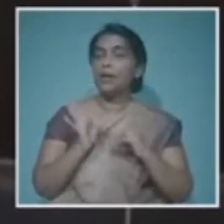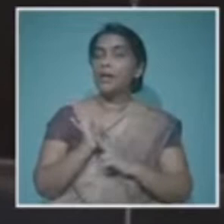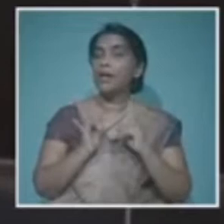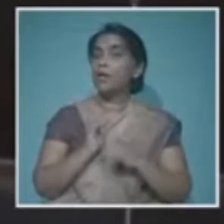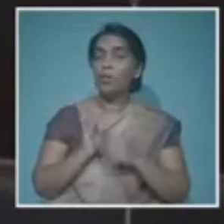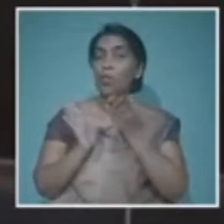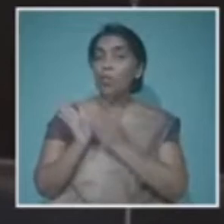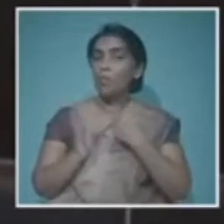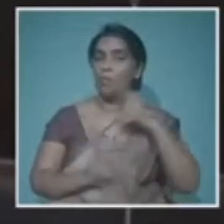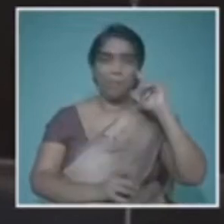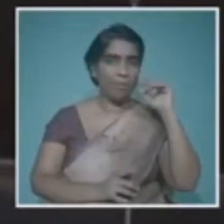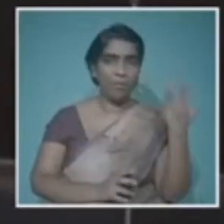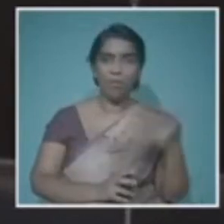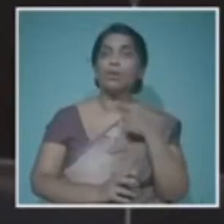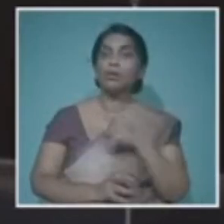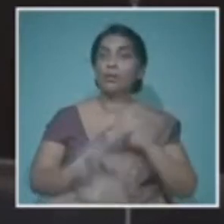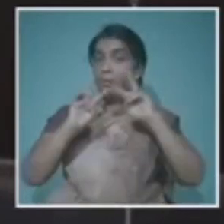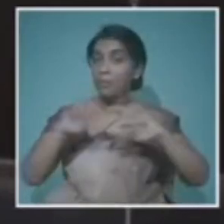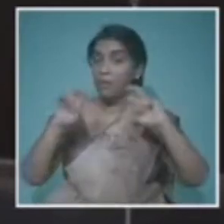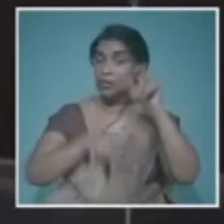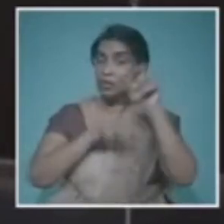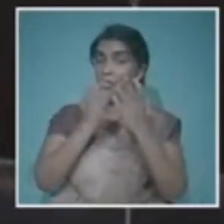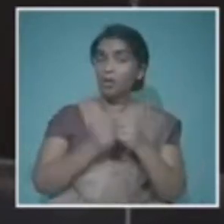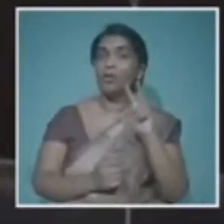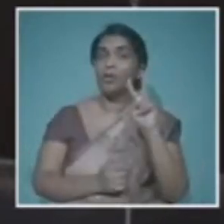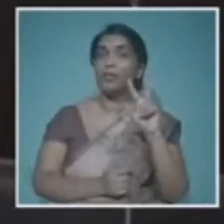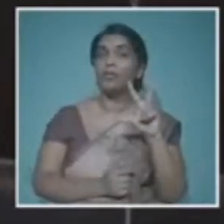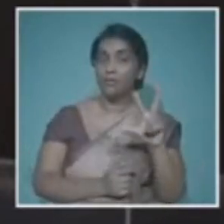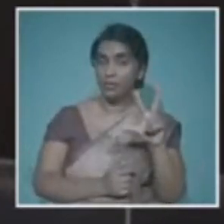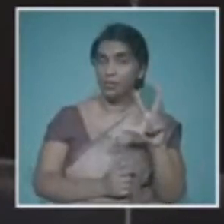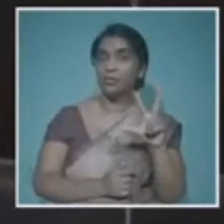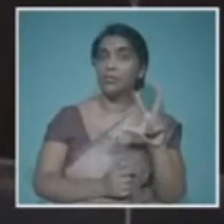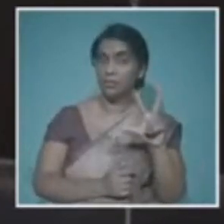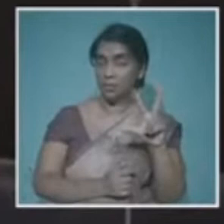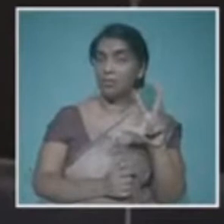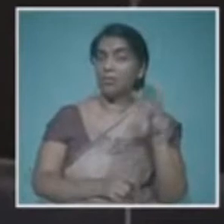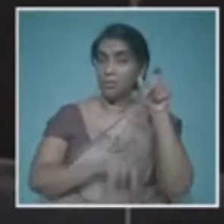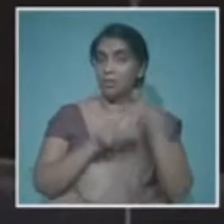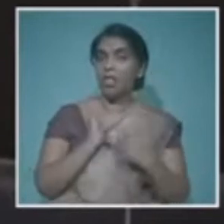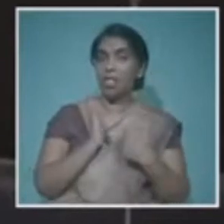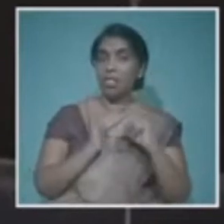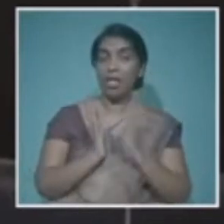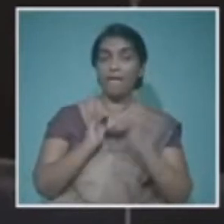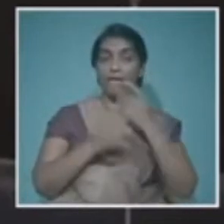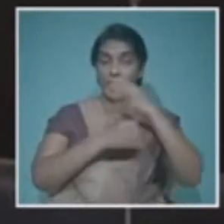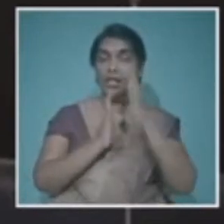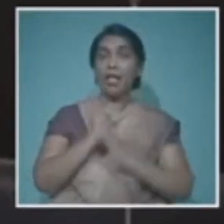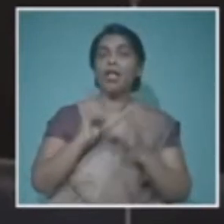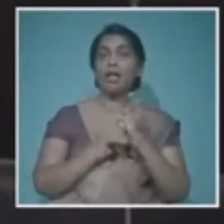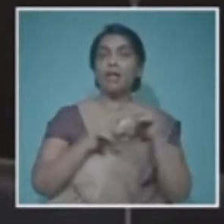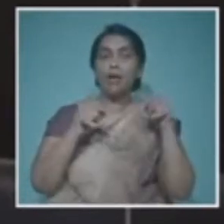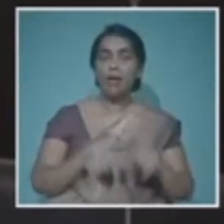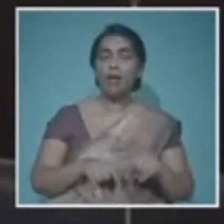දැනීමක් තිබුණේ නැහැ. එතන පරේක්ෂක 28 දෙනෙක් හිටියා මම විද්‍යා මේ තාක්ෂණ විද්‍යා ඇමති වෙලා ඉන්නකොට. අද ඉන්නේ